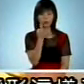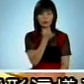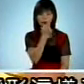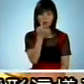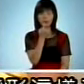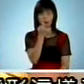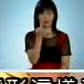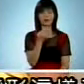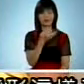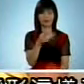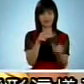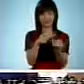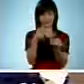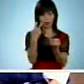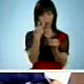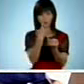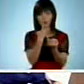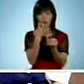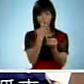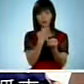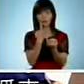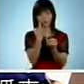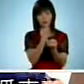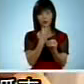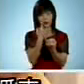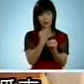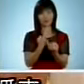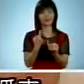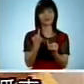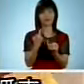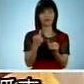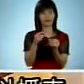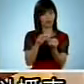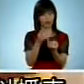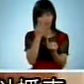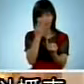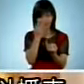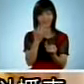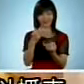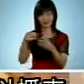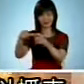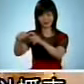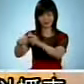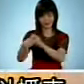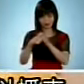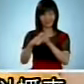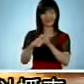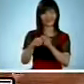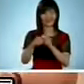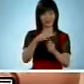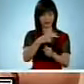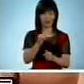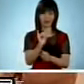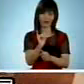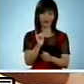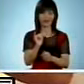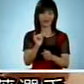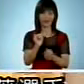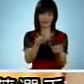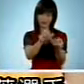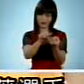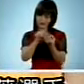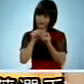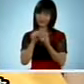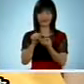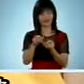慢慢去读我的嘴型这样子。 读唇语。 对，那再不懂就抓来，游泳还好是可以抓来哦。当教练就是有时候